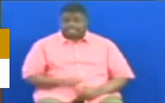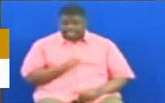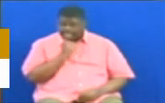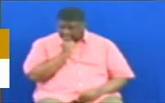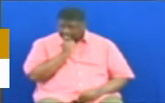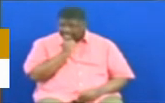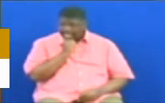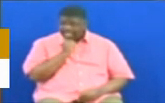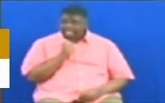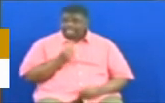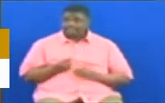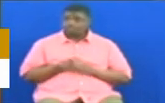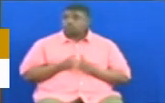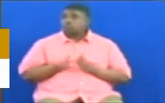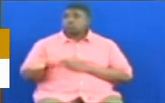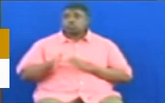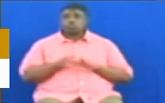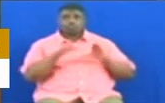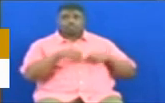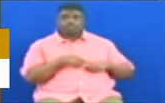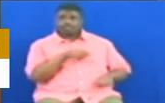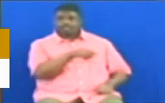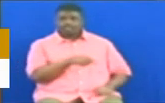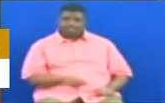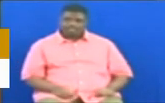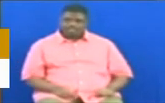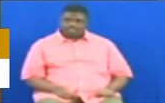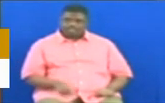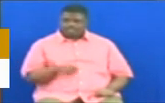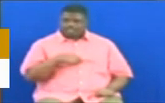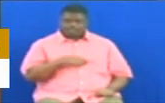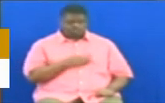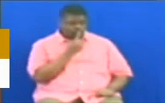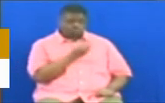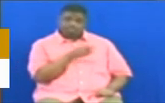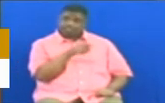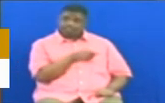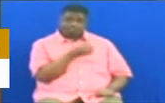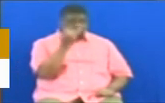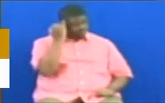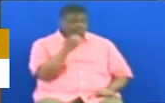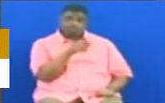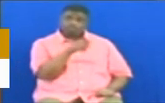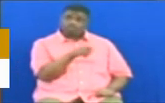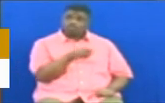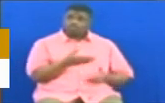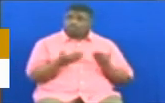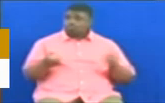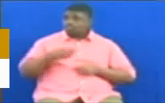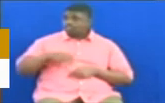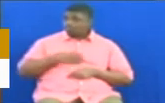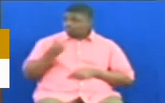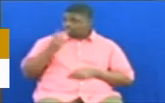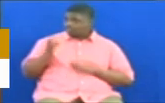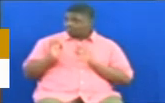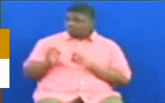Nimetoka kwenye njia panda kweli kweli, lakini tukubaliane na nyinyi. Sisi wenzetu tunavyoona ni hivi tunavyowashauri, lakini kwa vile wenzetu mlishaviangalia